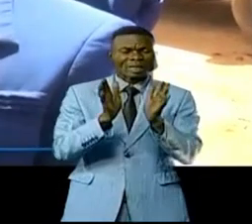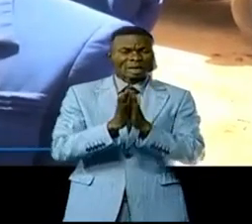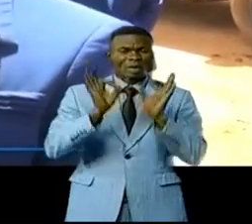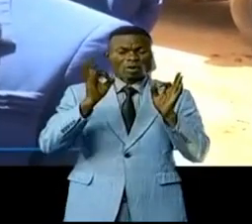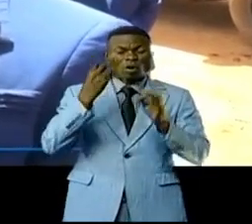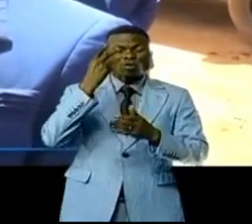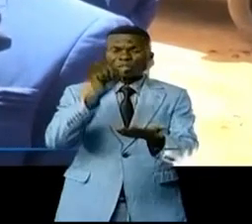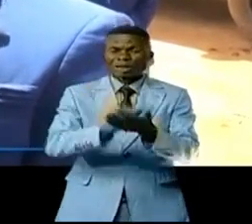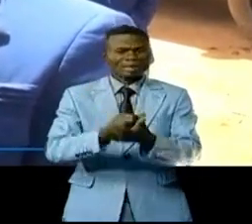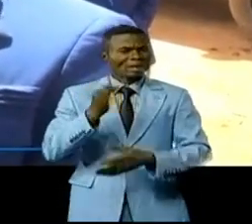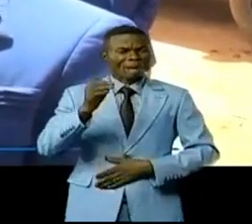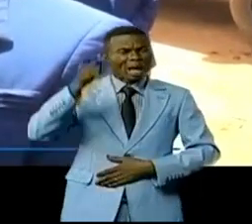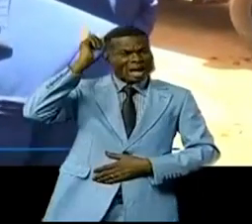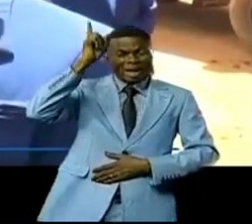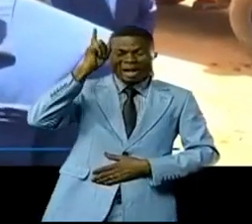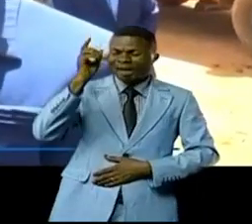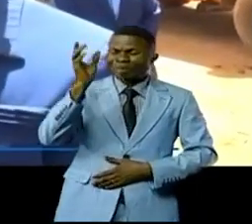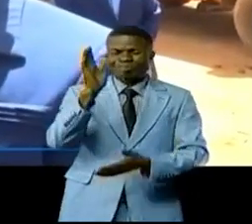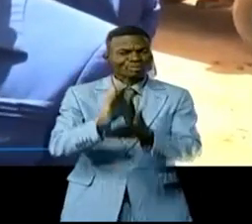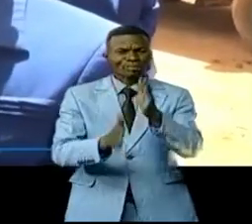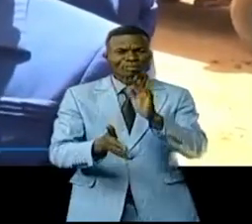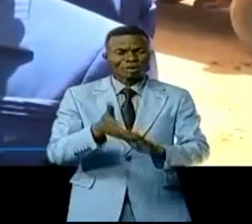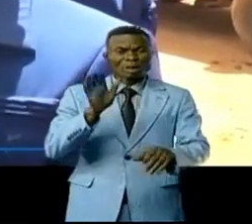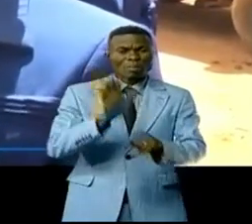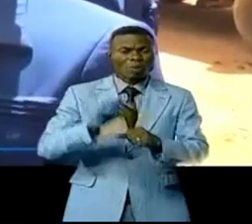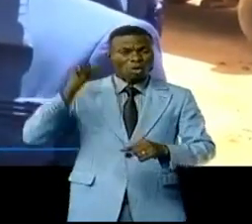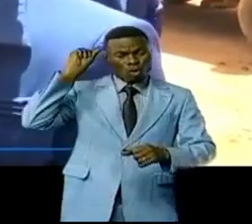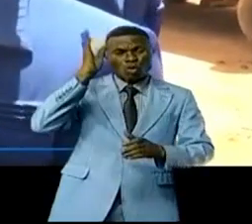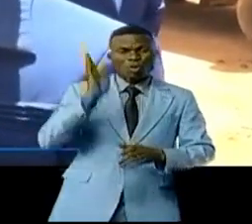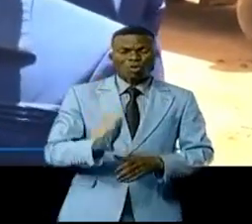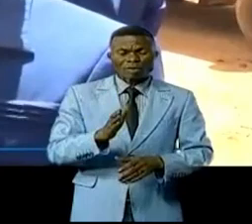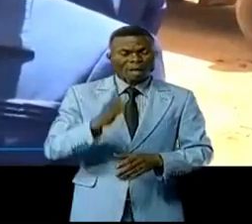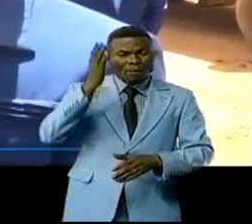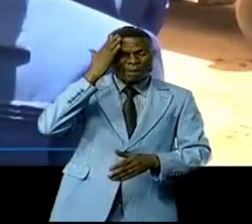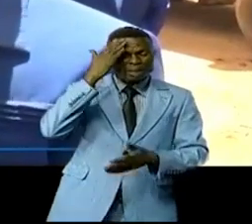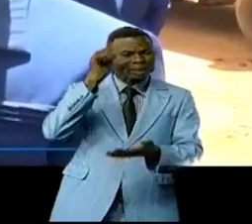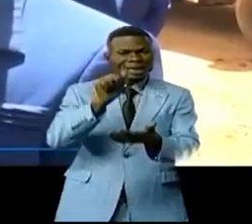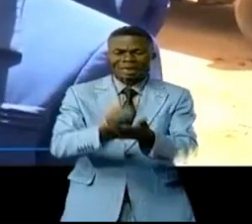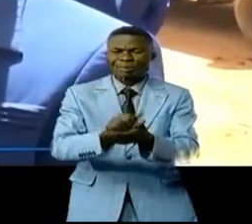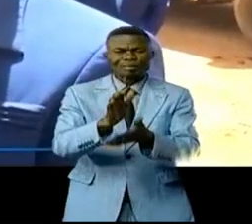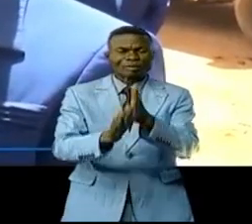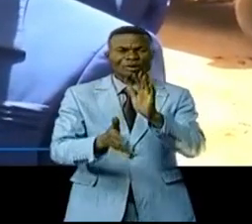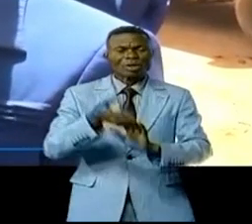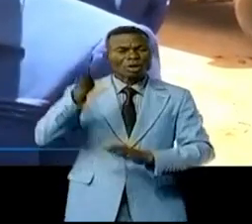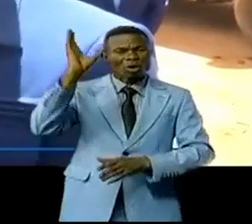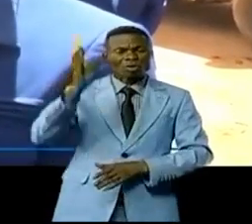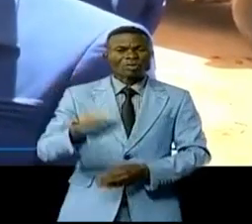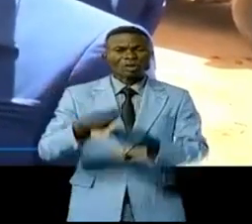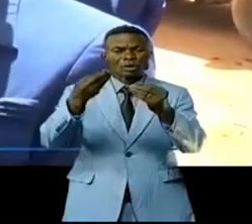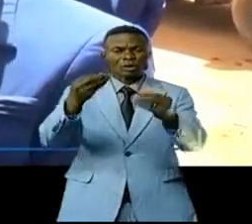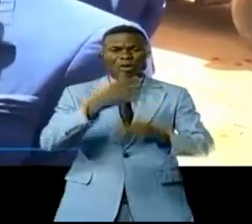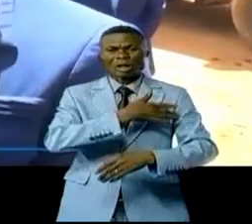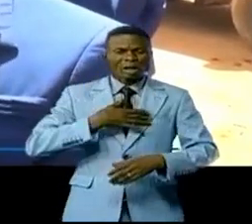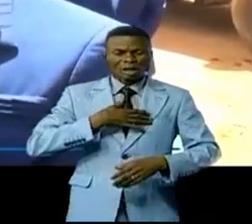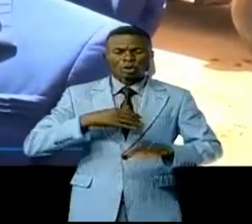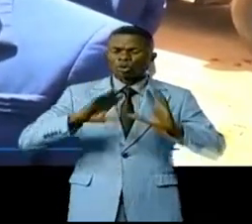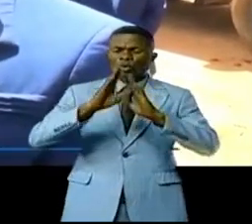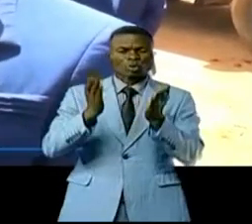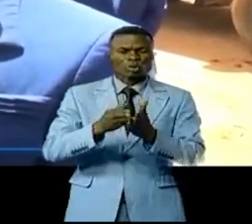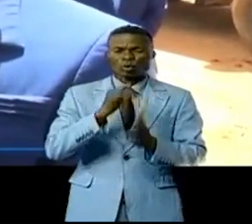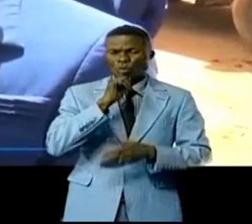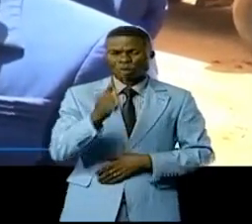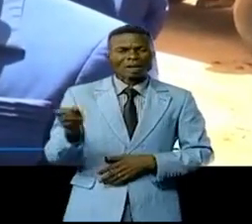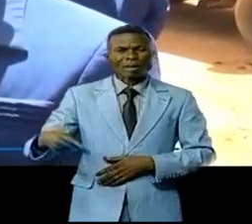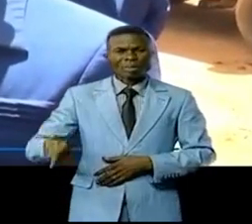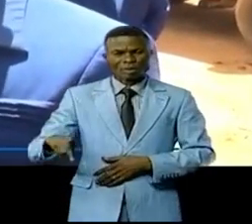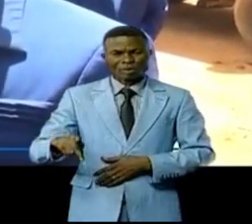vu. On a déjà vu beaucoup de gouverneurs qui n'ont jamais songé au groupement qui a donné les noms à toute une province. En